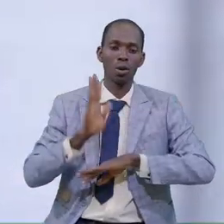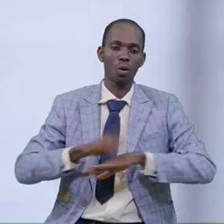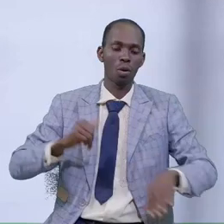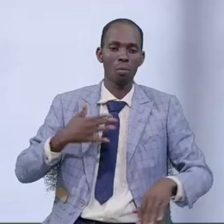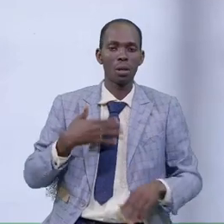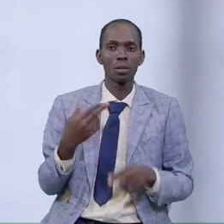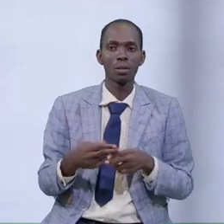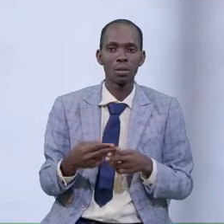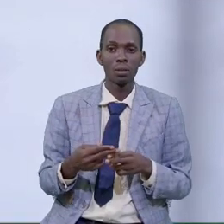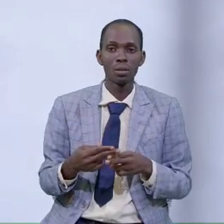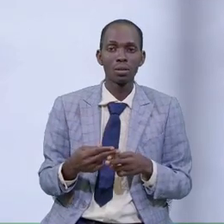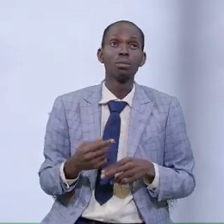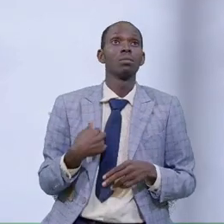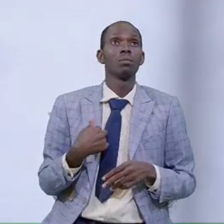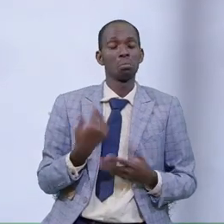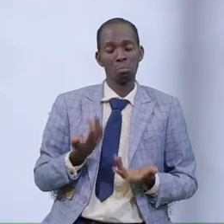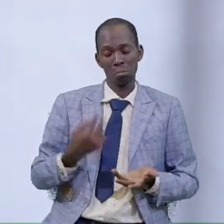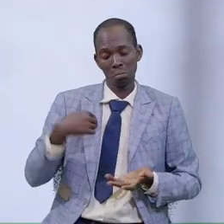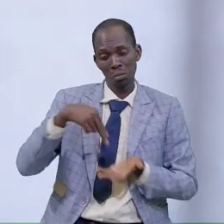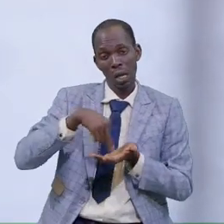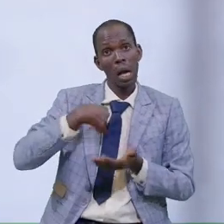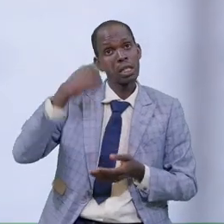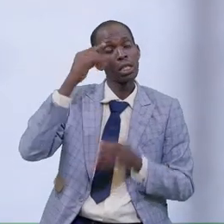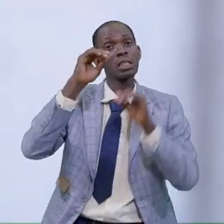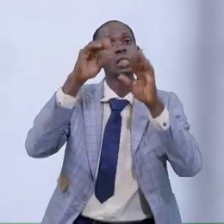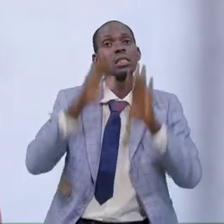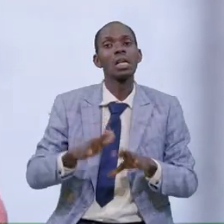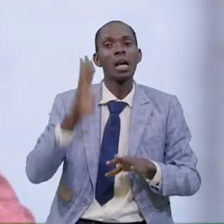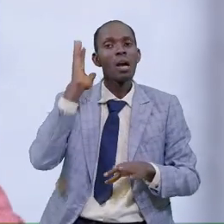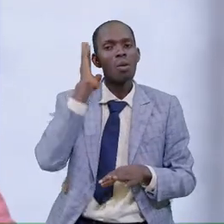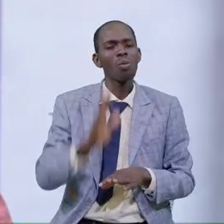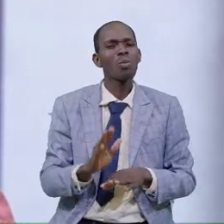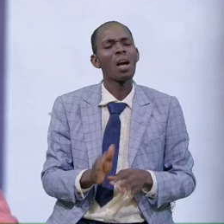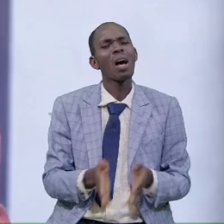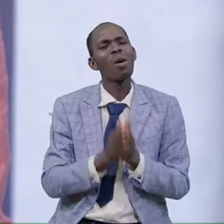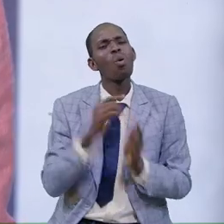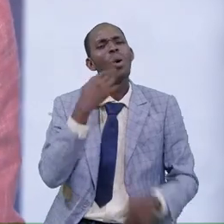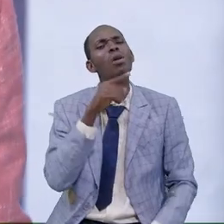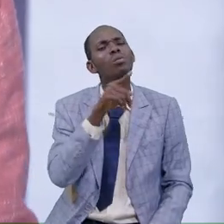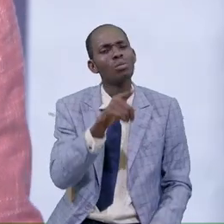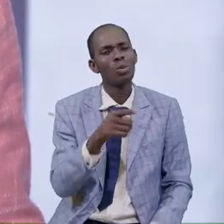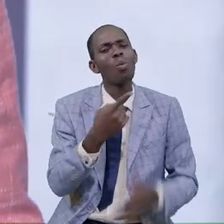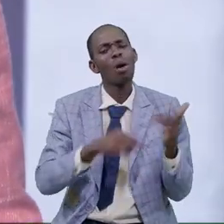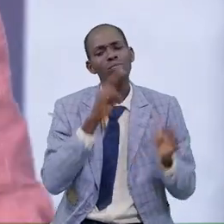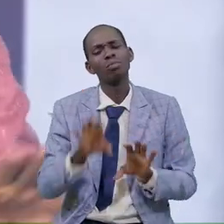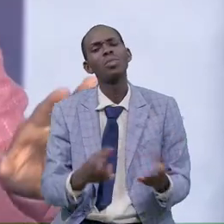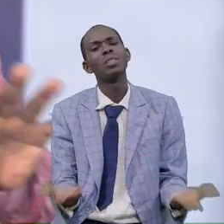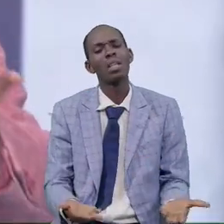Et je me suis levé. Je croyais qu'il allait me dire, qui es-tu? Pourquoi est-ce que tu es même ici? Qu'est-ce que tu fais ici